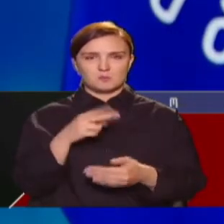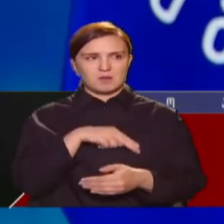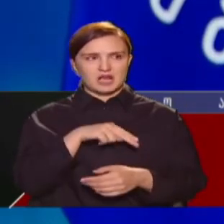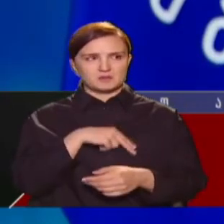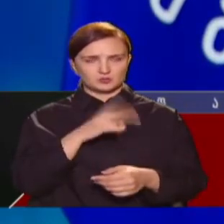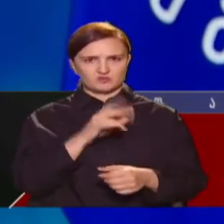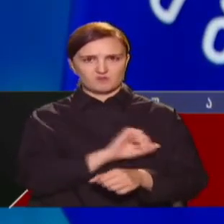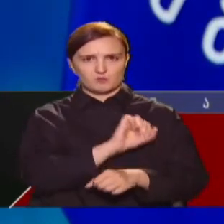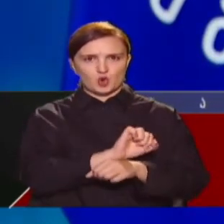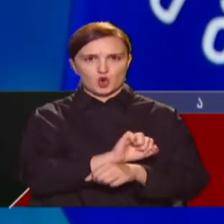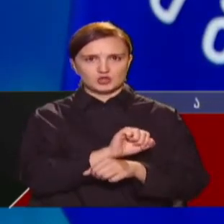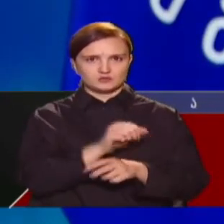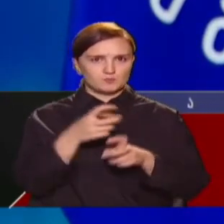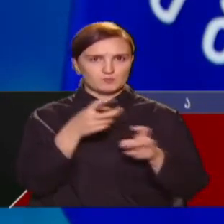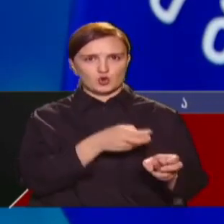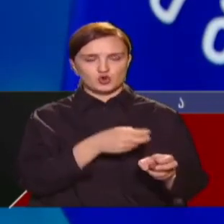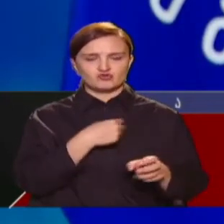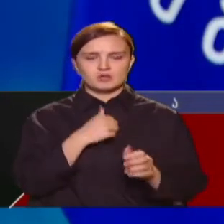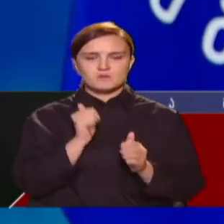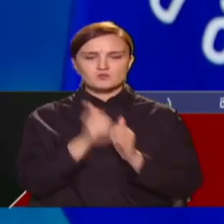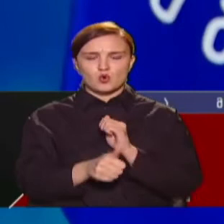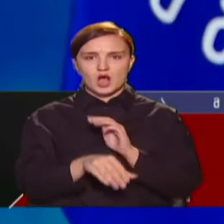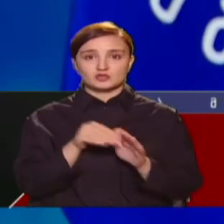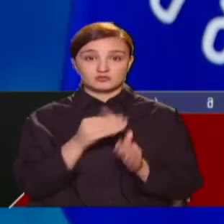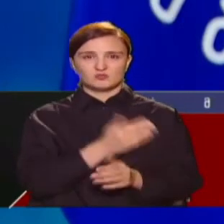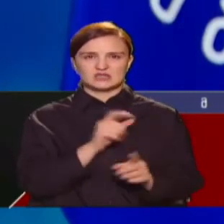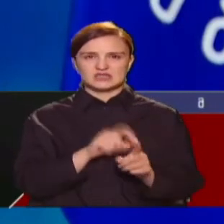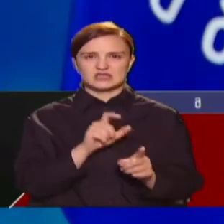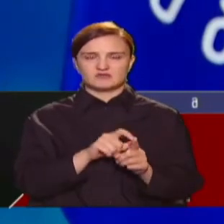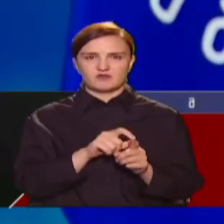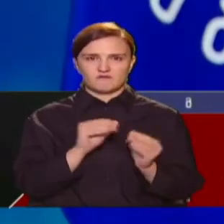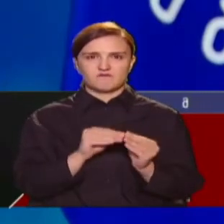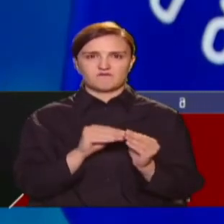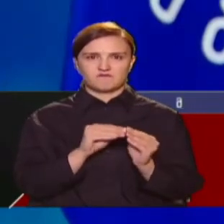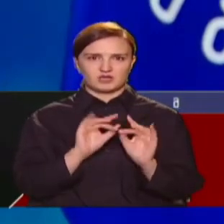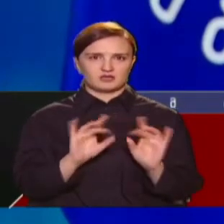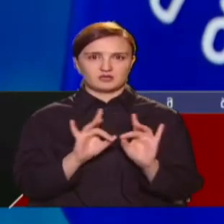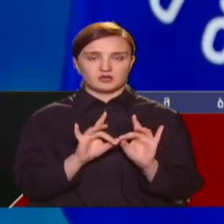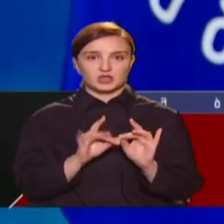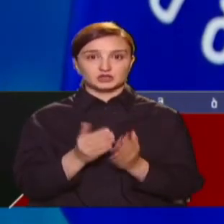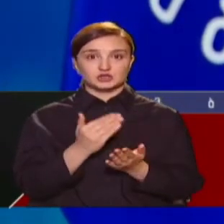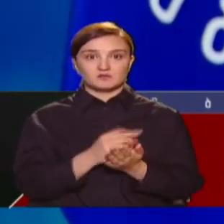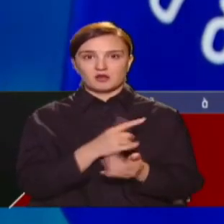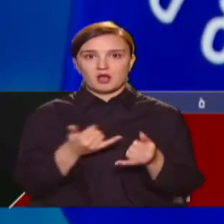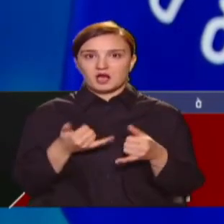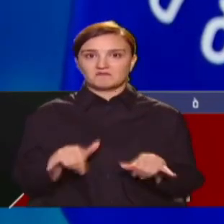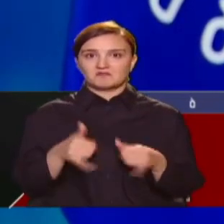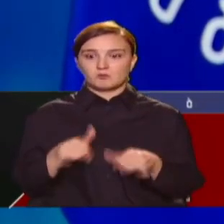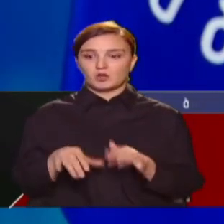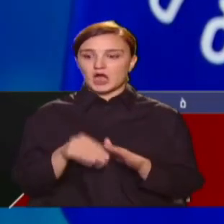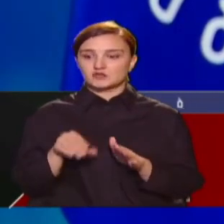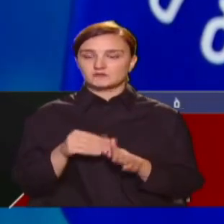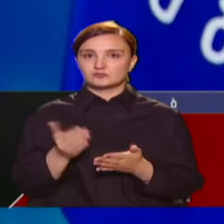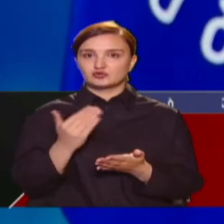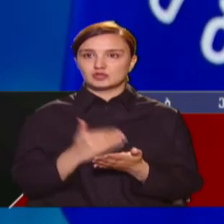ბლოკირებას, ჩვენ გთავაზობთ რიგ გარეშე არჩევნებს. Აი ეს არის მათი ნარატივი. Შესაბამისად, მერე გაკვირვებულები, როდესაც გამოდიან არჩევნების